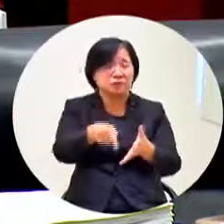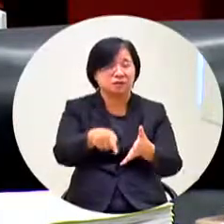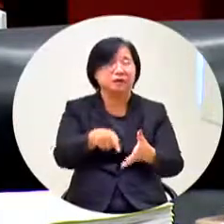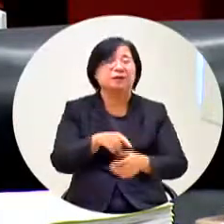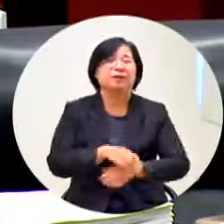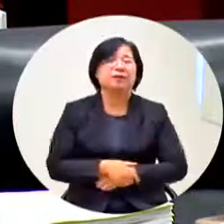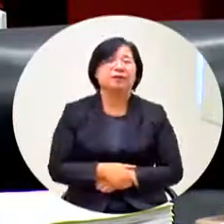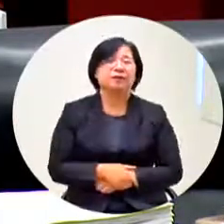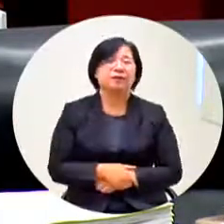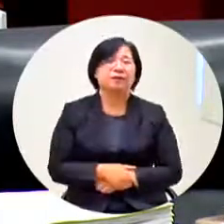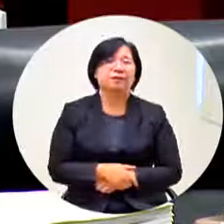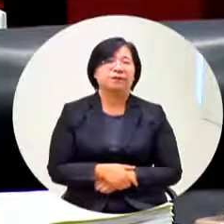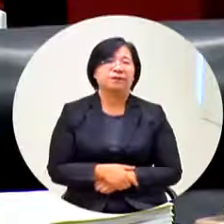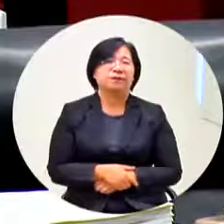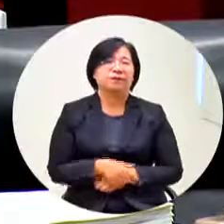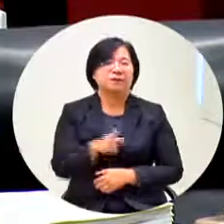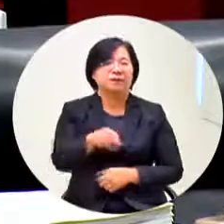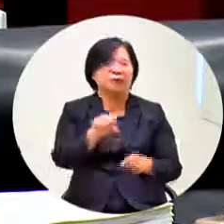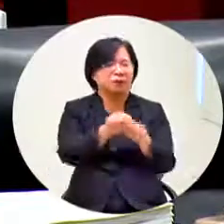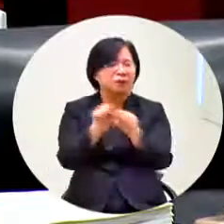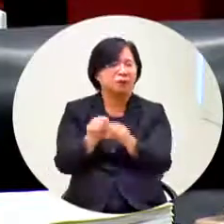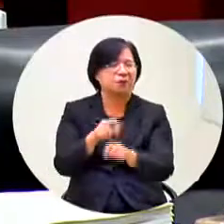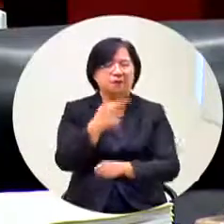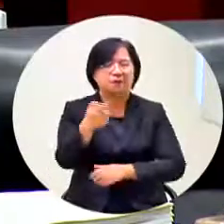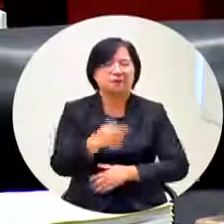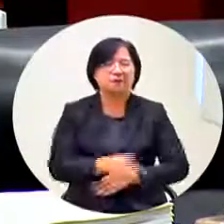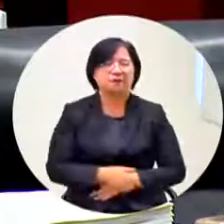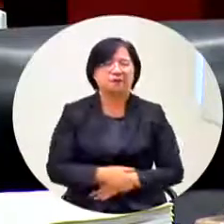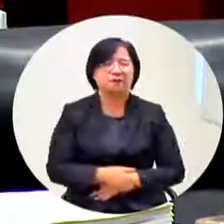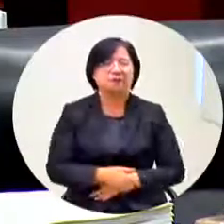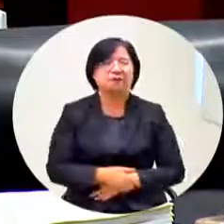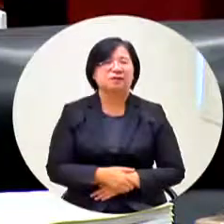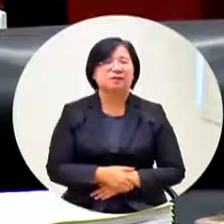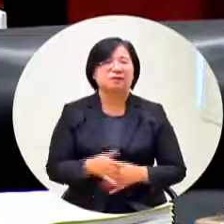既然那么糟糕，而且路面也